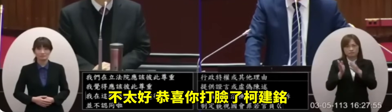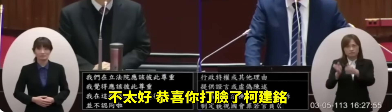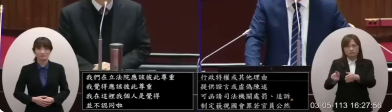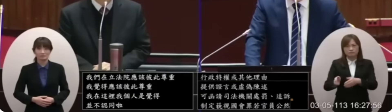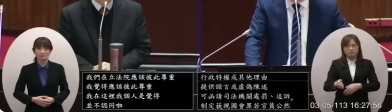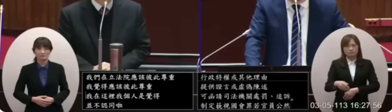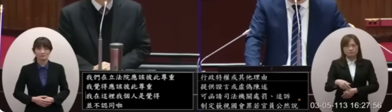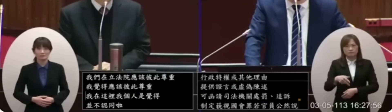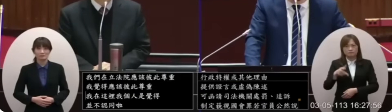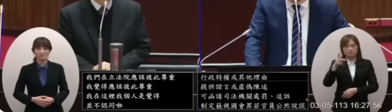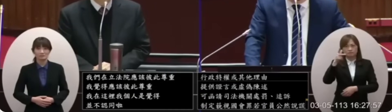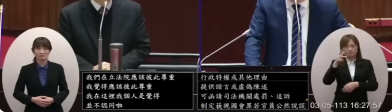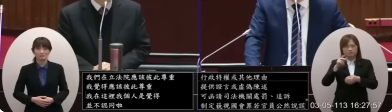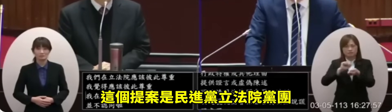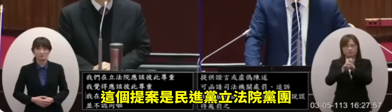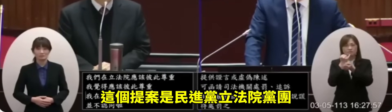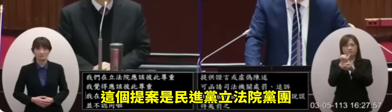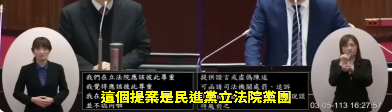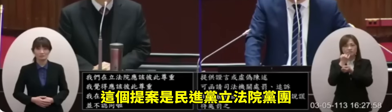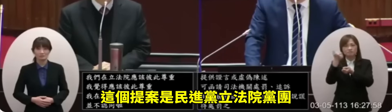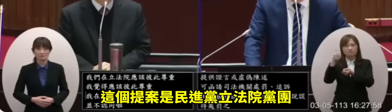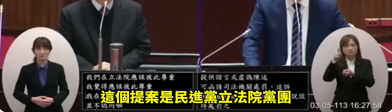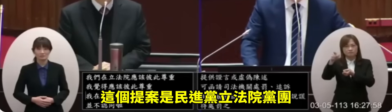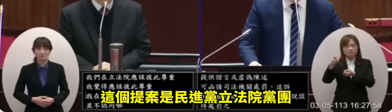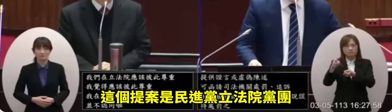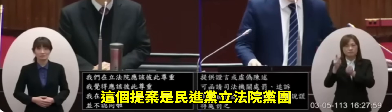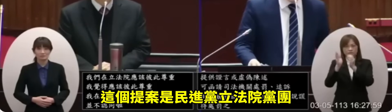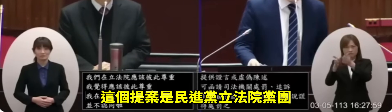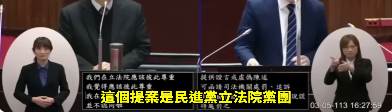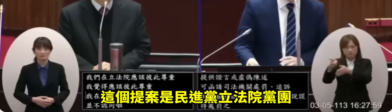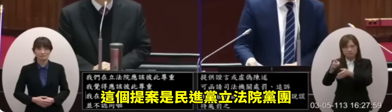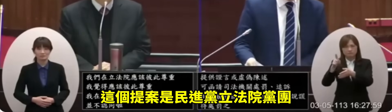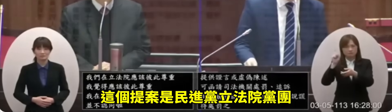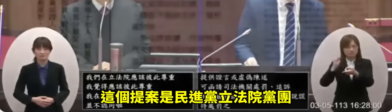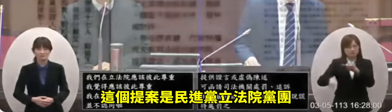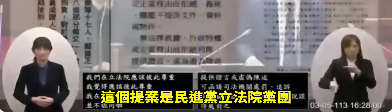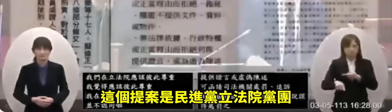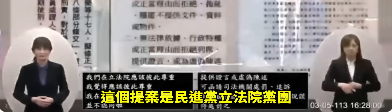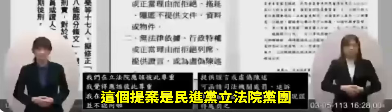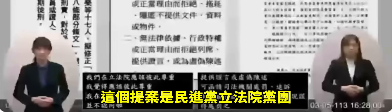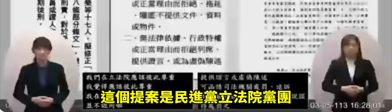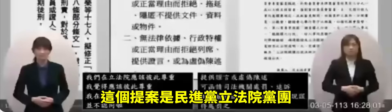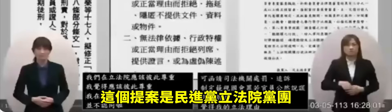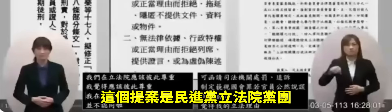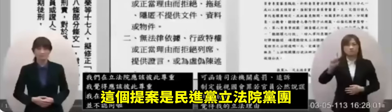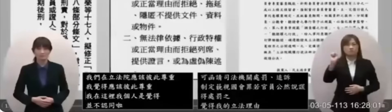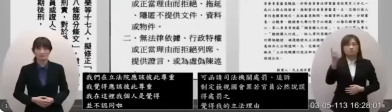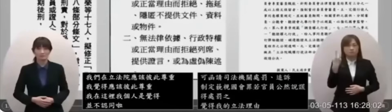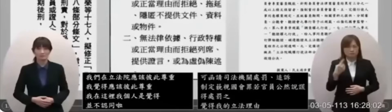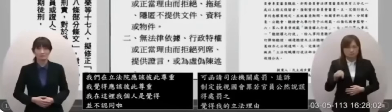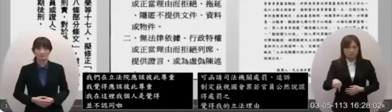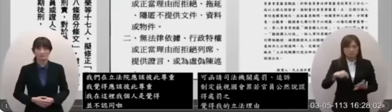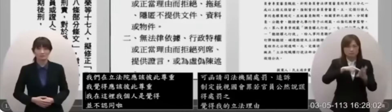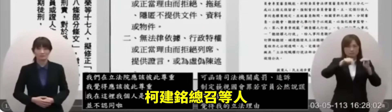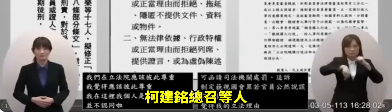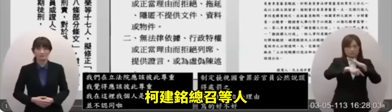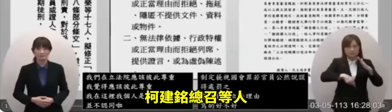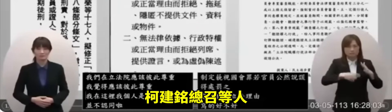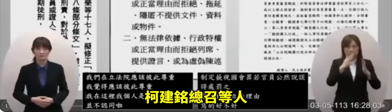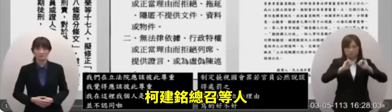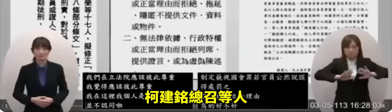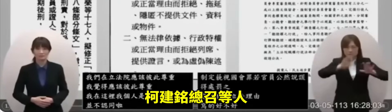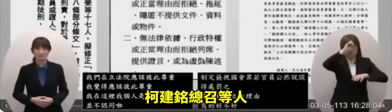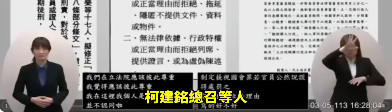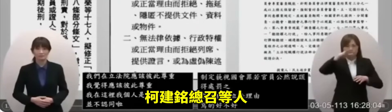了柯建铭。这个提案是民进党立法院党团柯